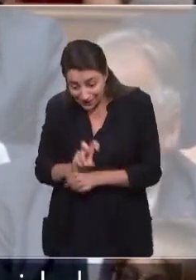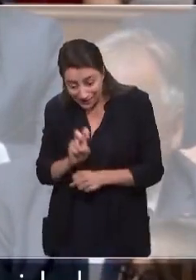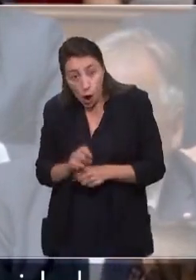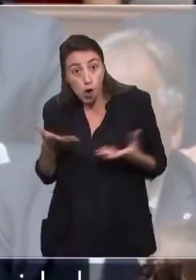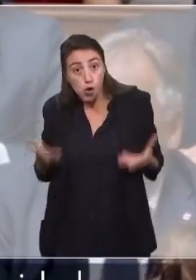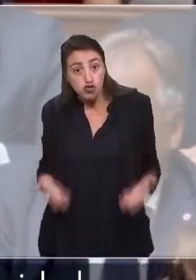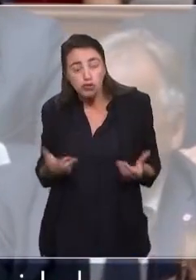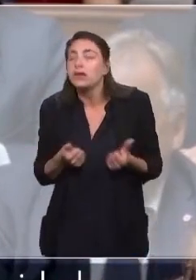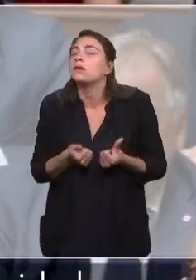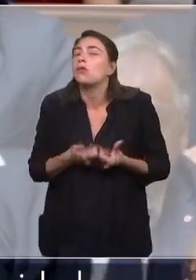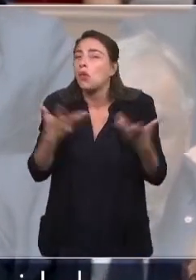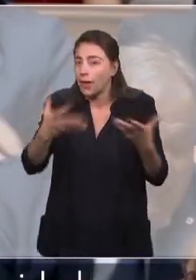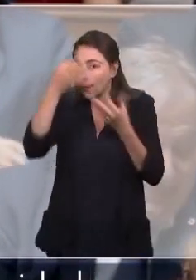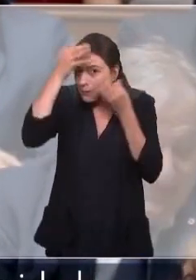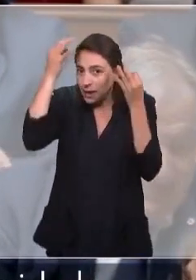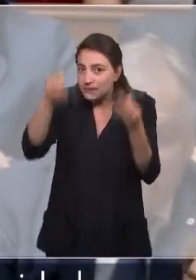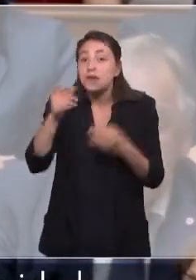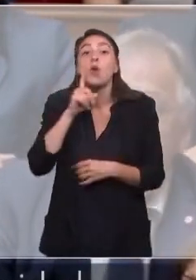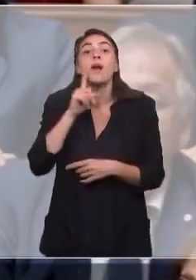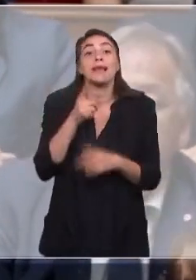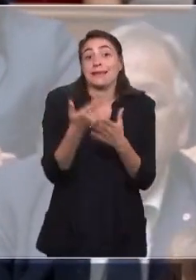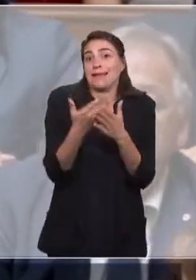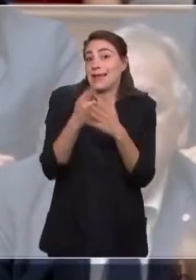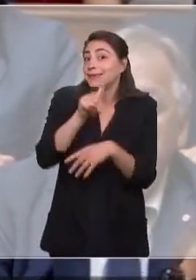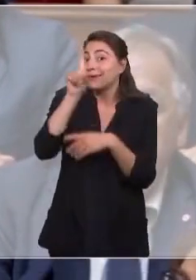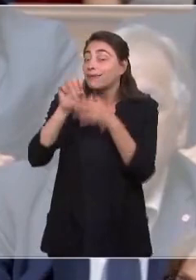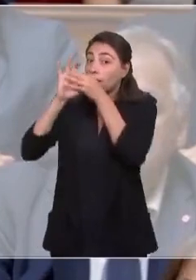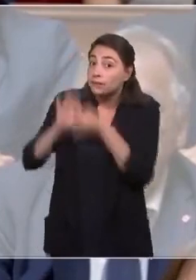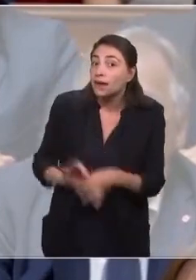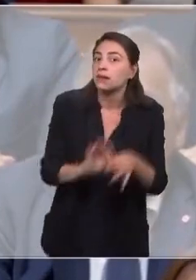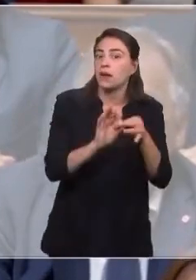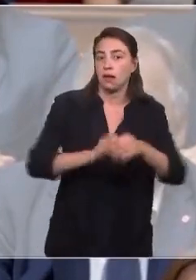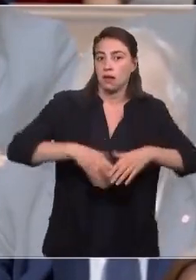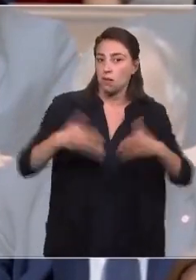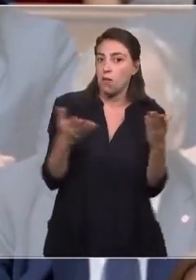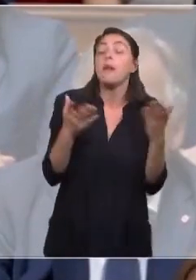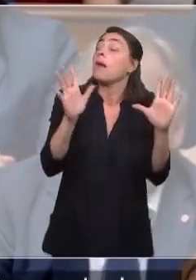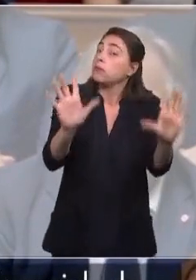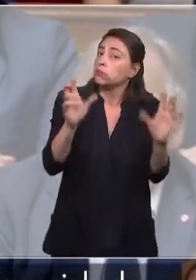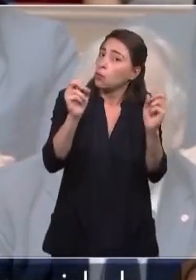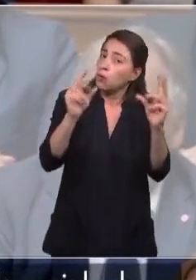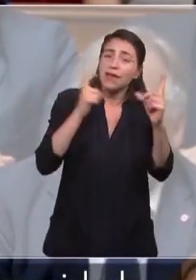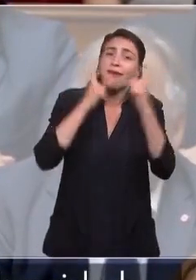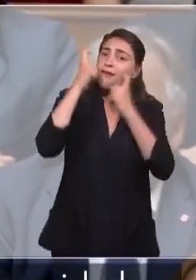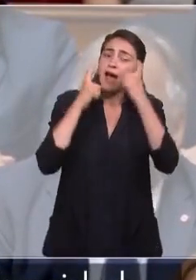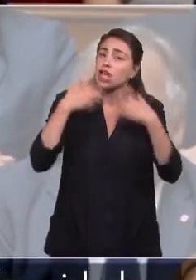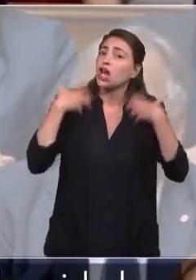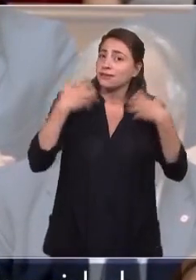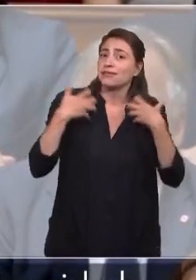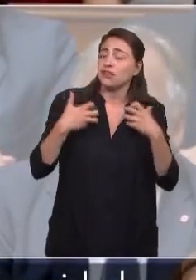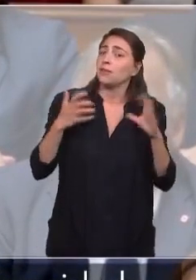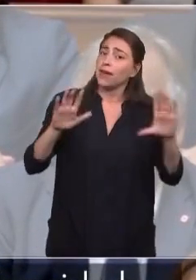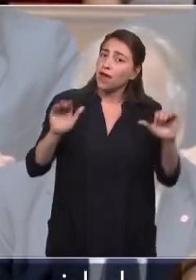aujourd'hui ? Parce que cette question, en fait, est aussi celle, au-delà de la variole du singe, de la question